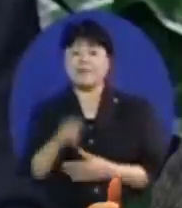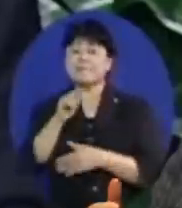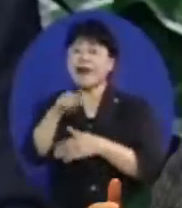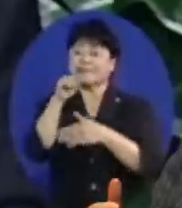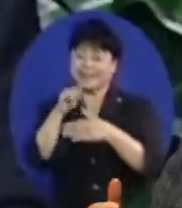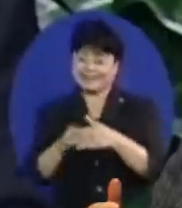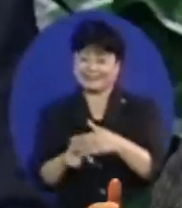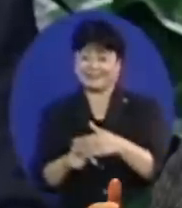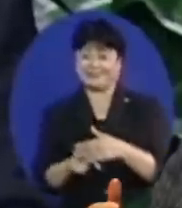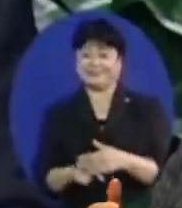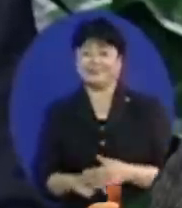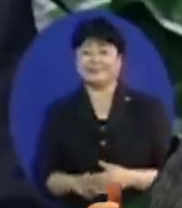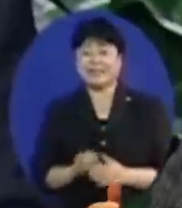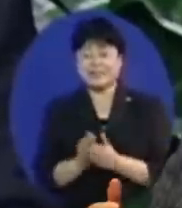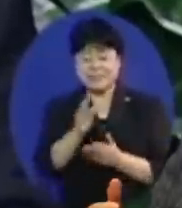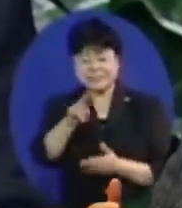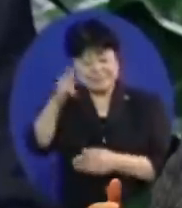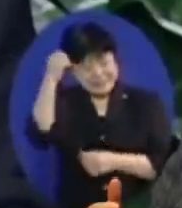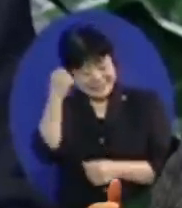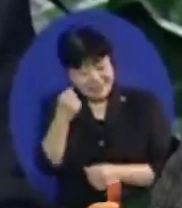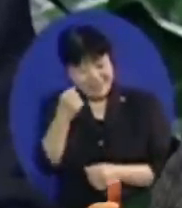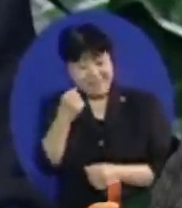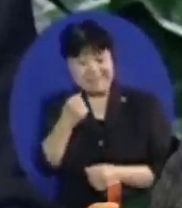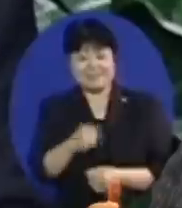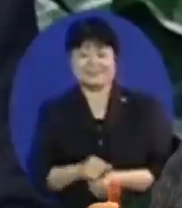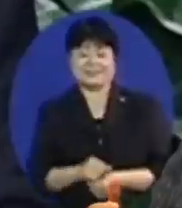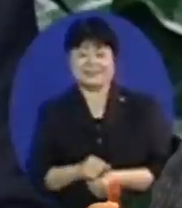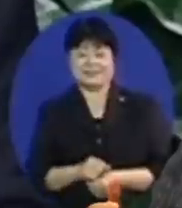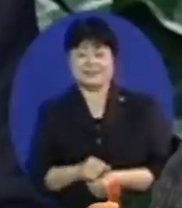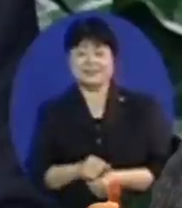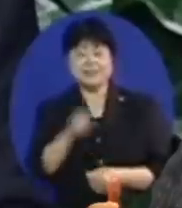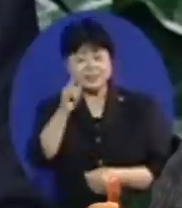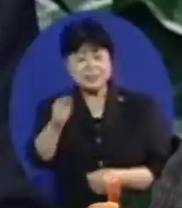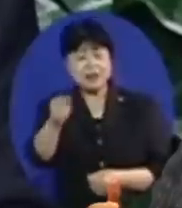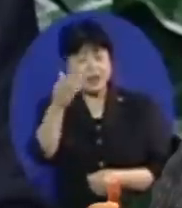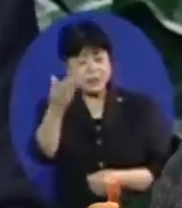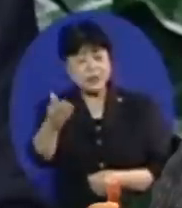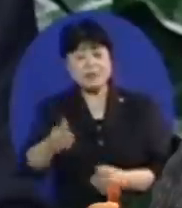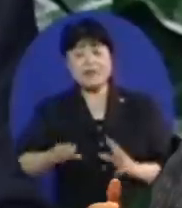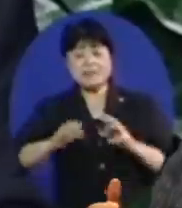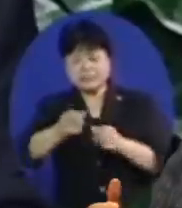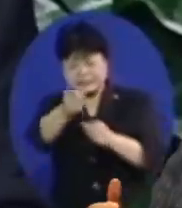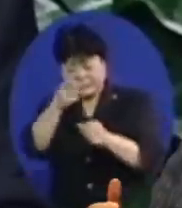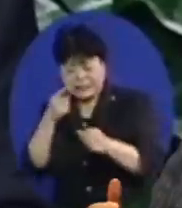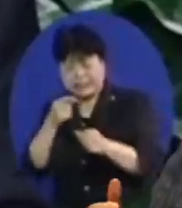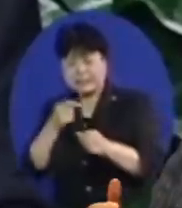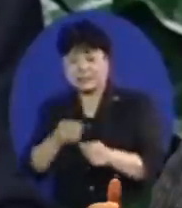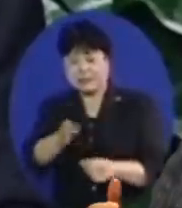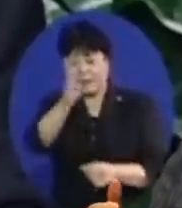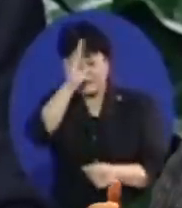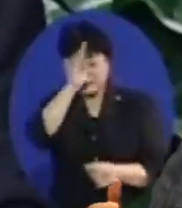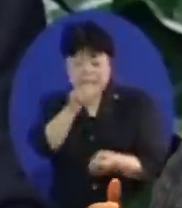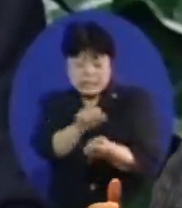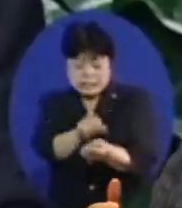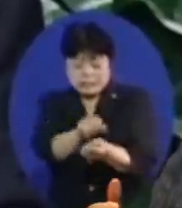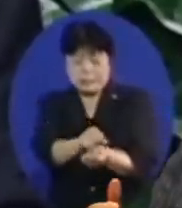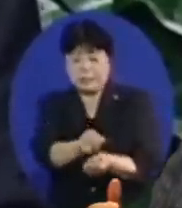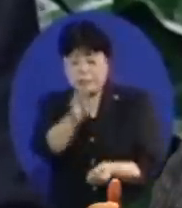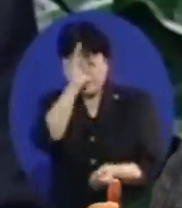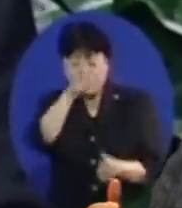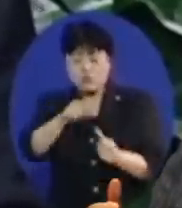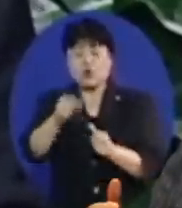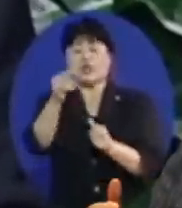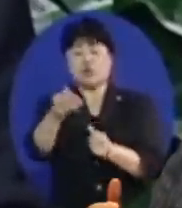마음속에 이 성경 말씀을 기억하면 시편 91편 제가 너를 새 사냥꾼의 올무에서와 극한 연병에서